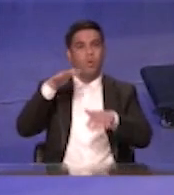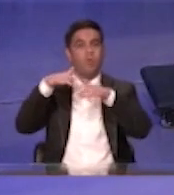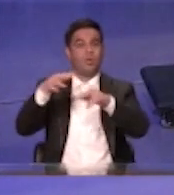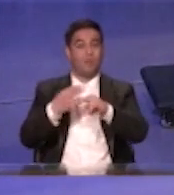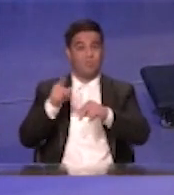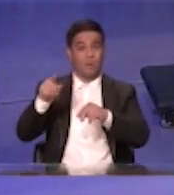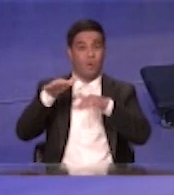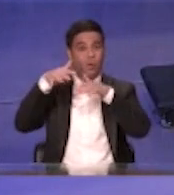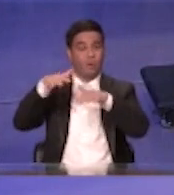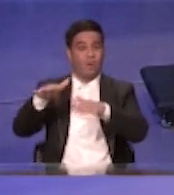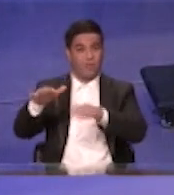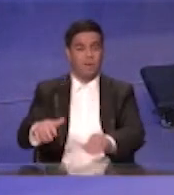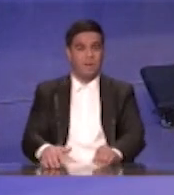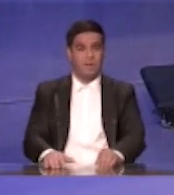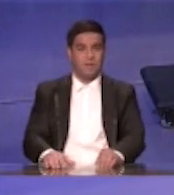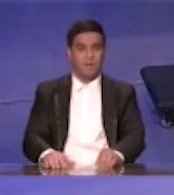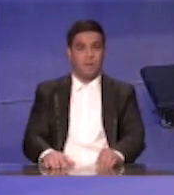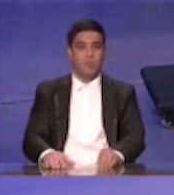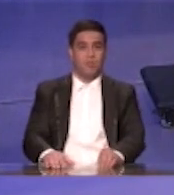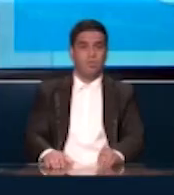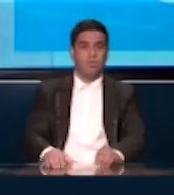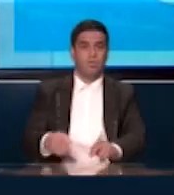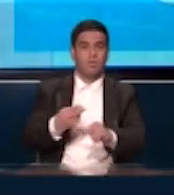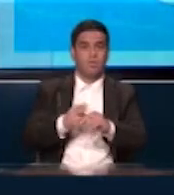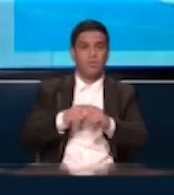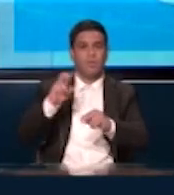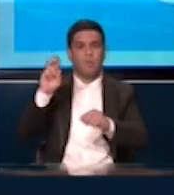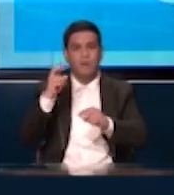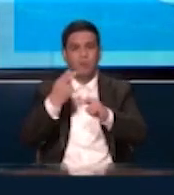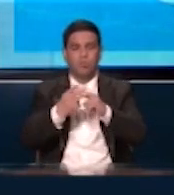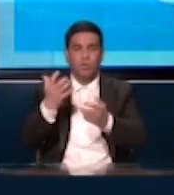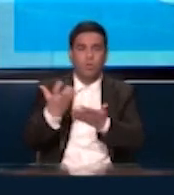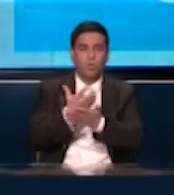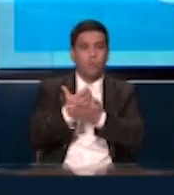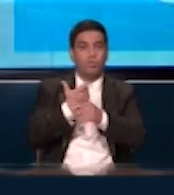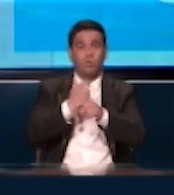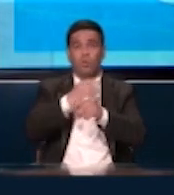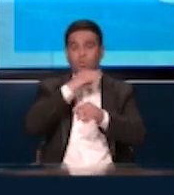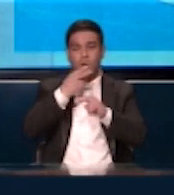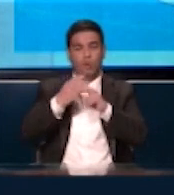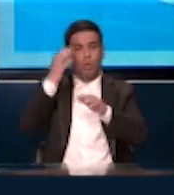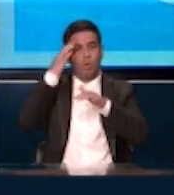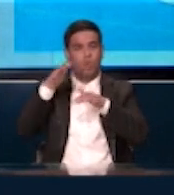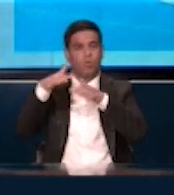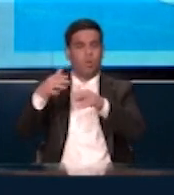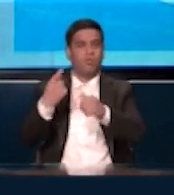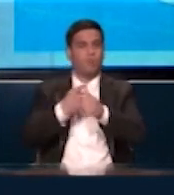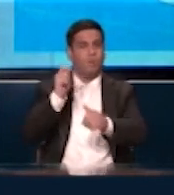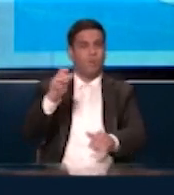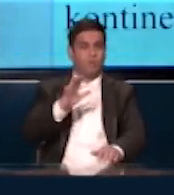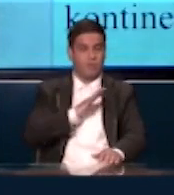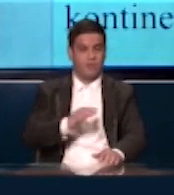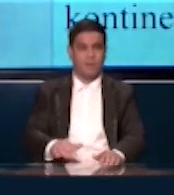bu orollar marjon poliplarining to'planishidan hosil bo'lgan orollar bo'lib, qora orollar yig'indisi deb aytiladi.